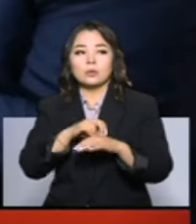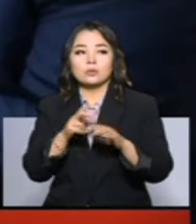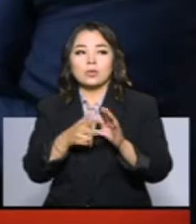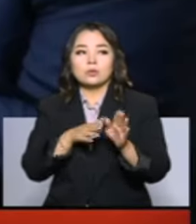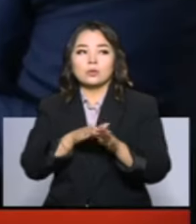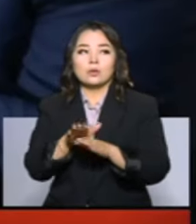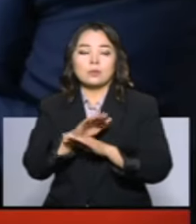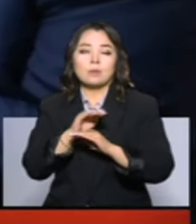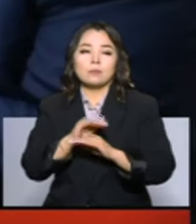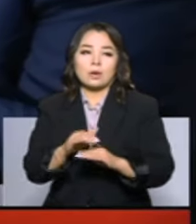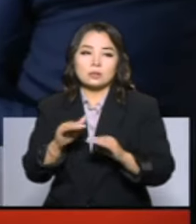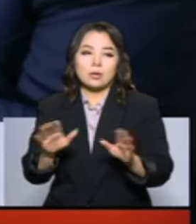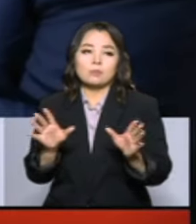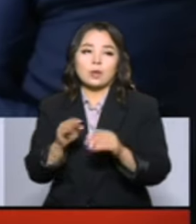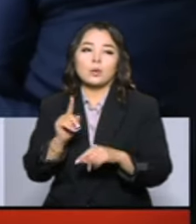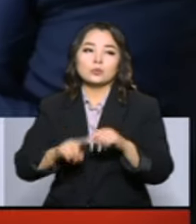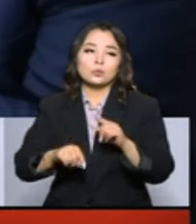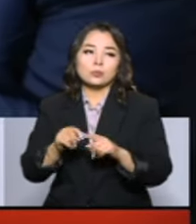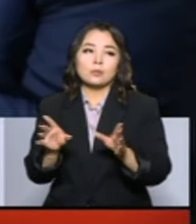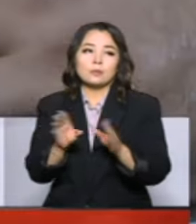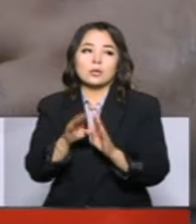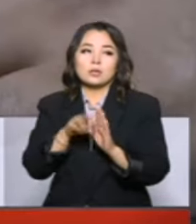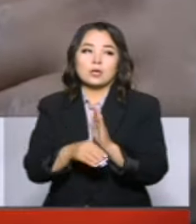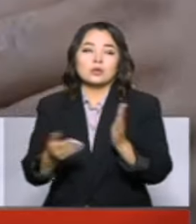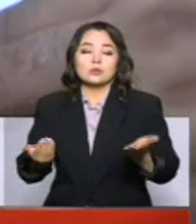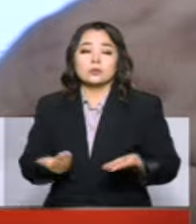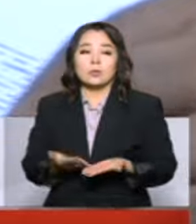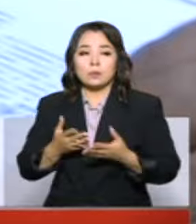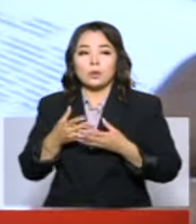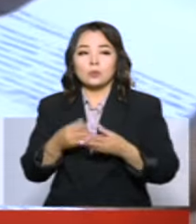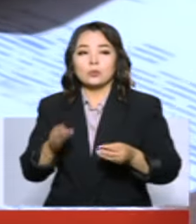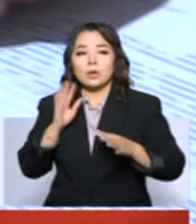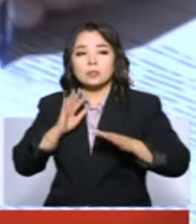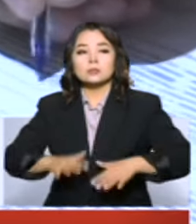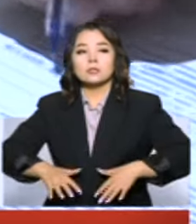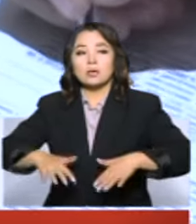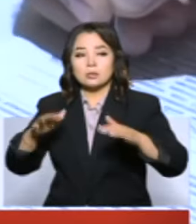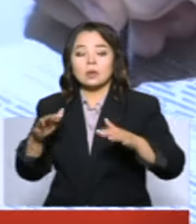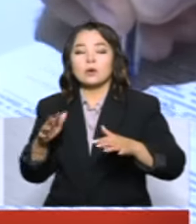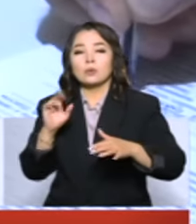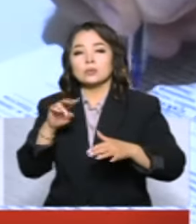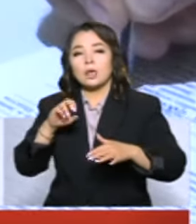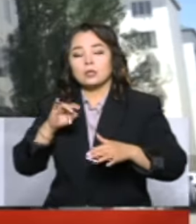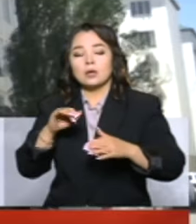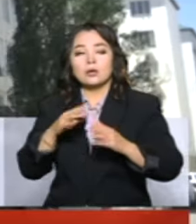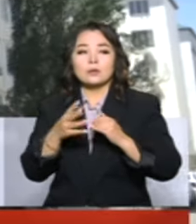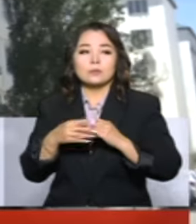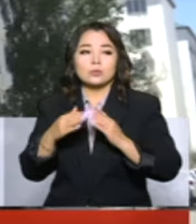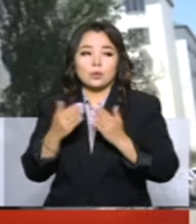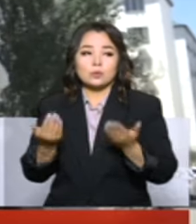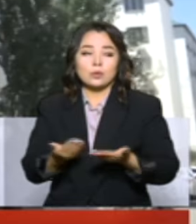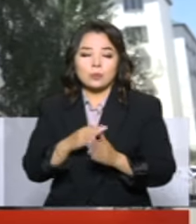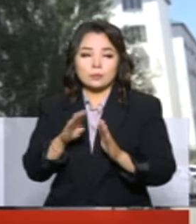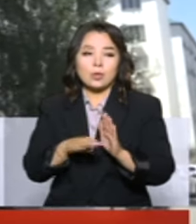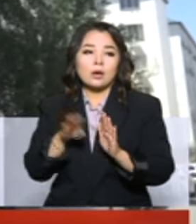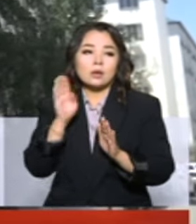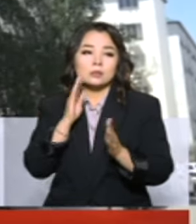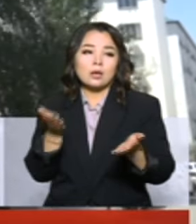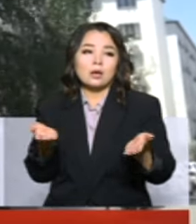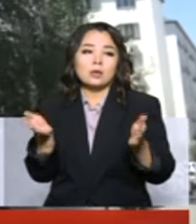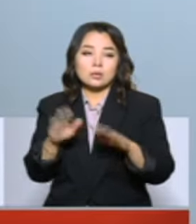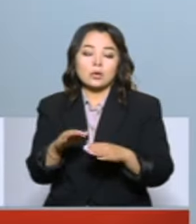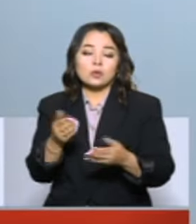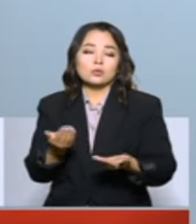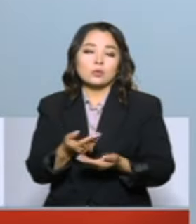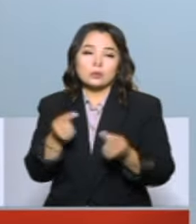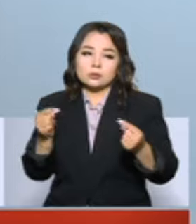жасқа толмаған бауырларымен туыстарында тұрып келген. Көктемгі су тасқыны кезінде Құлсарыдағы баспана су астында қалып, тұруға жарамсыз болып